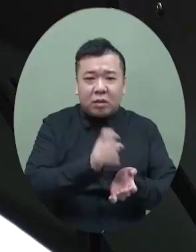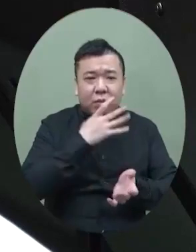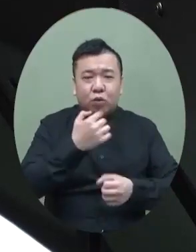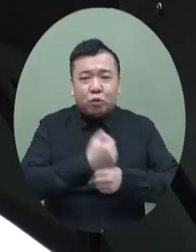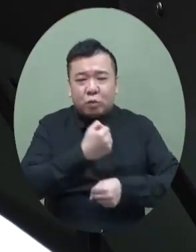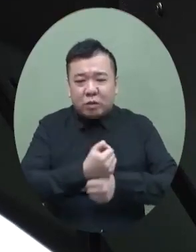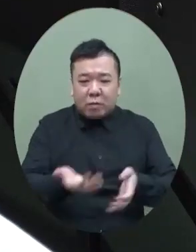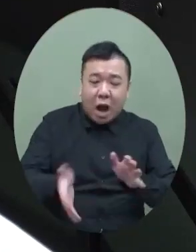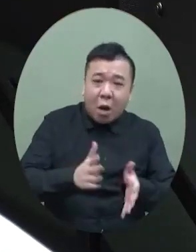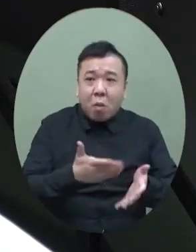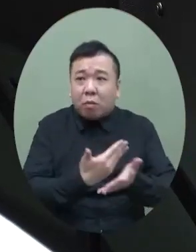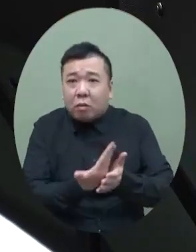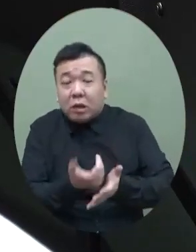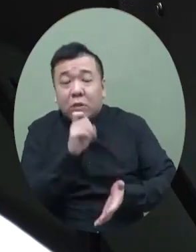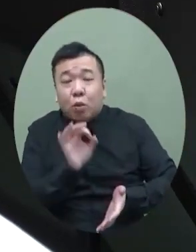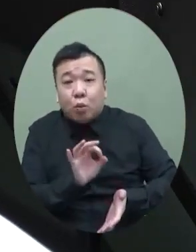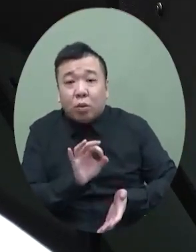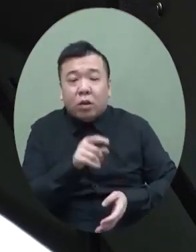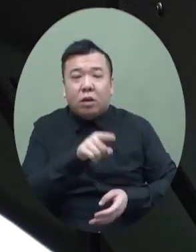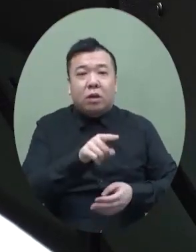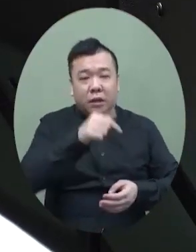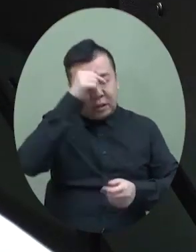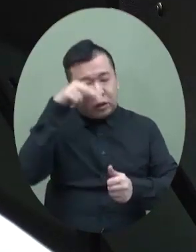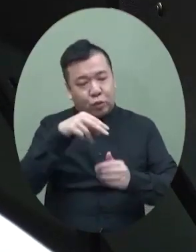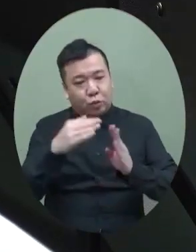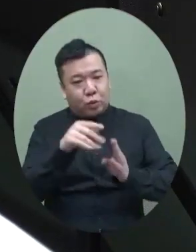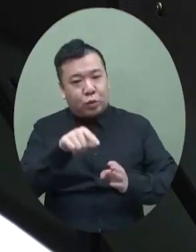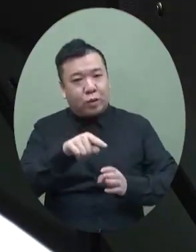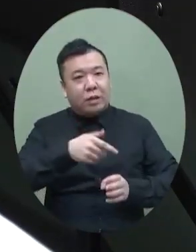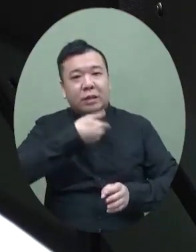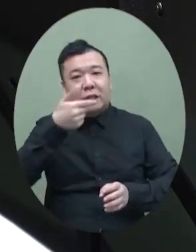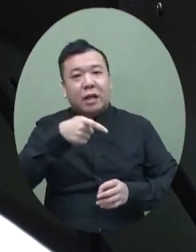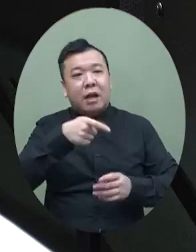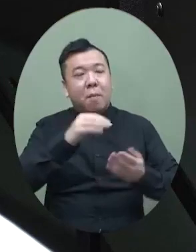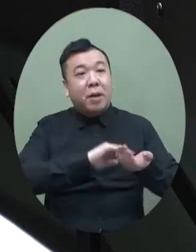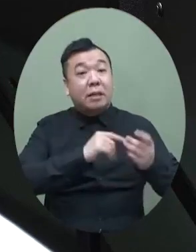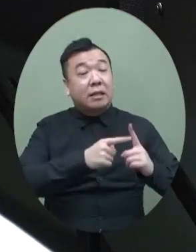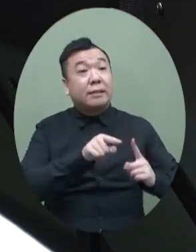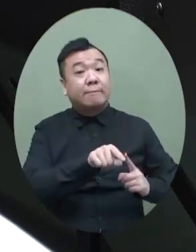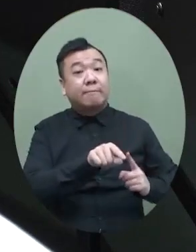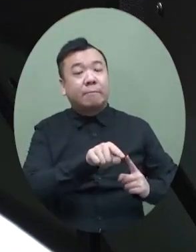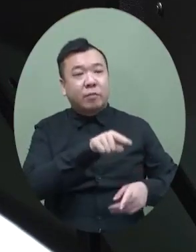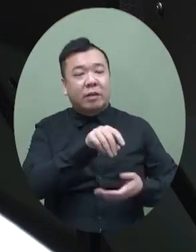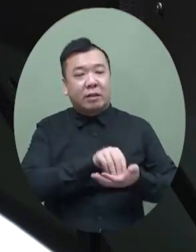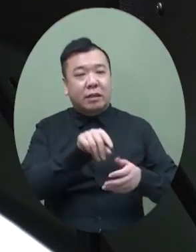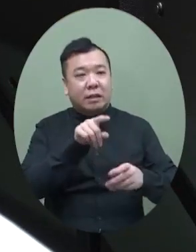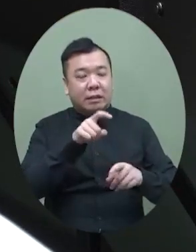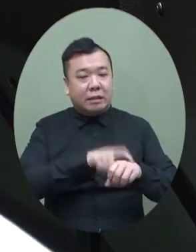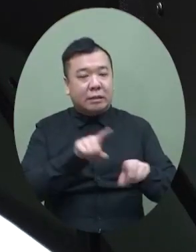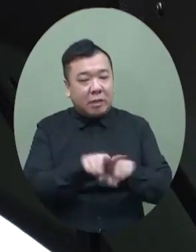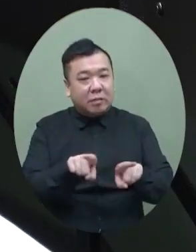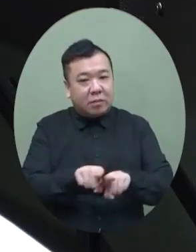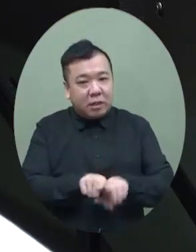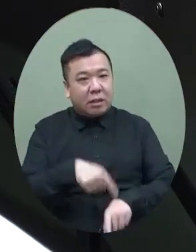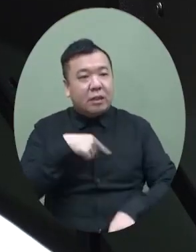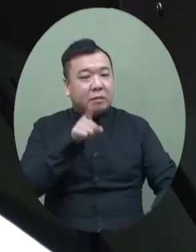過什麼呢？另外想問一下 HA 都是關於日間服務，即是那個病人呢，就話定期嘅病人咧，就